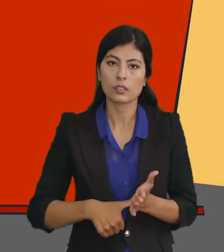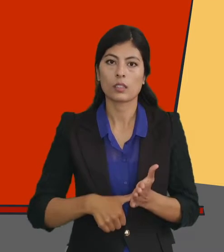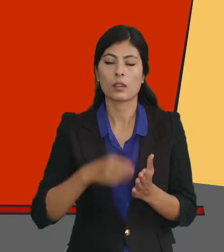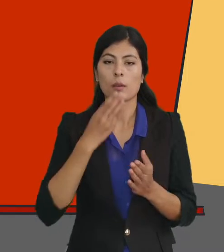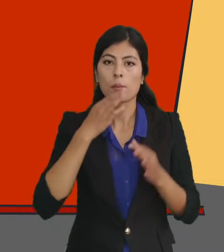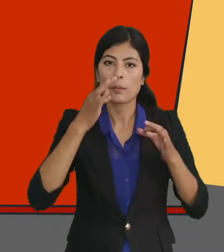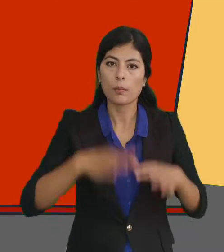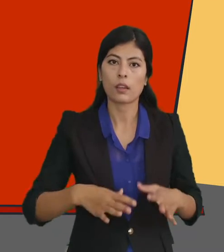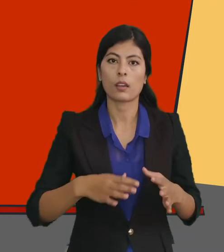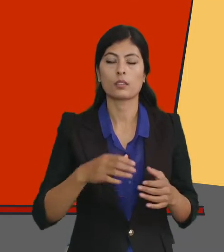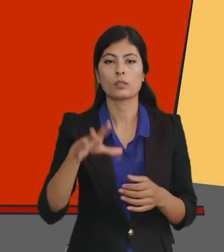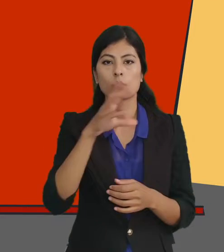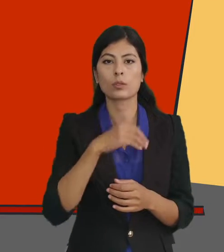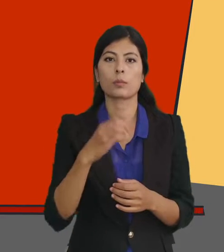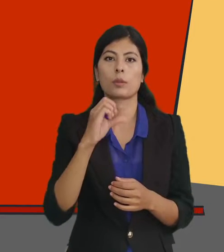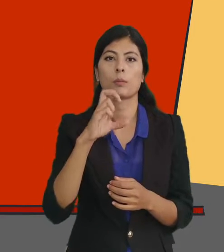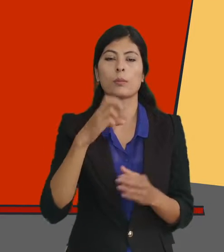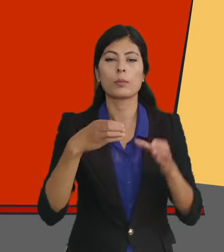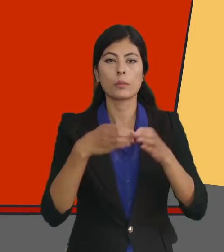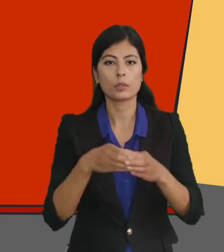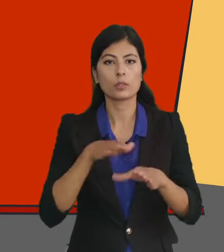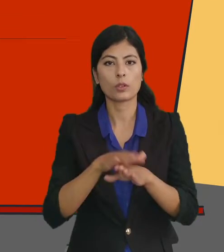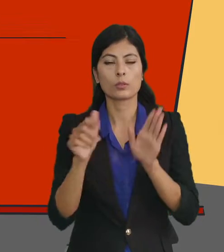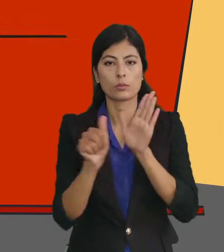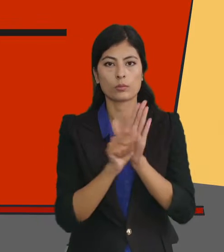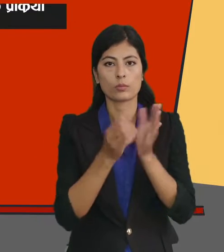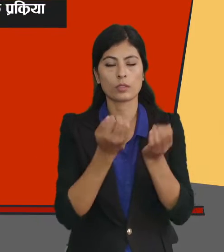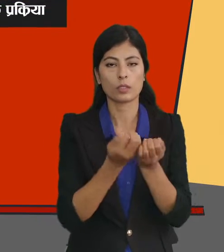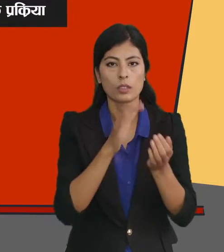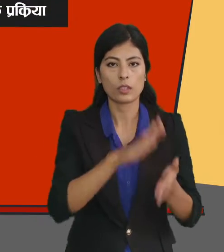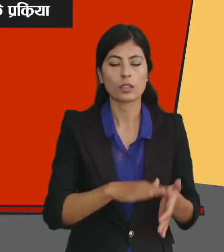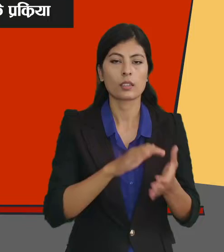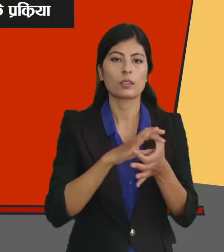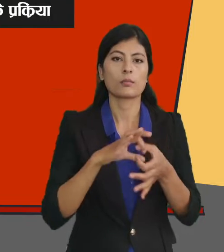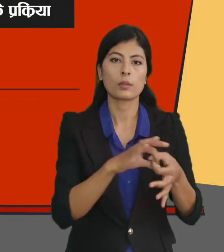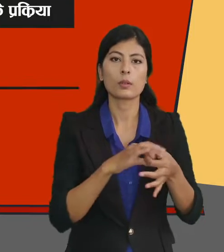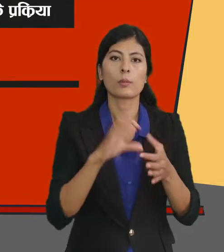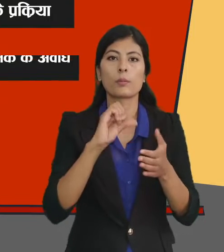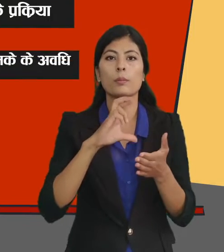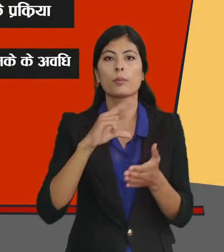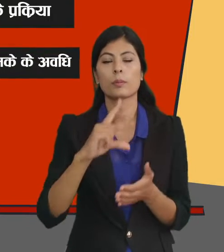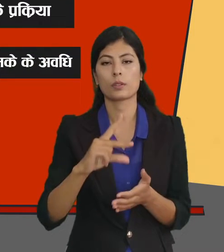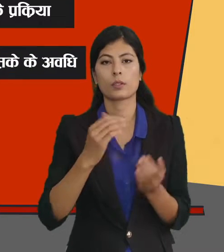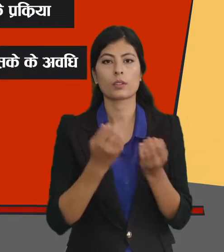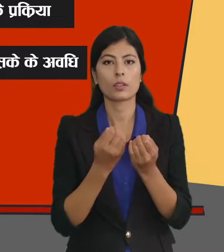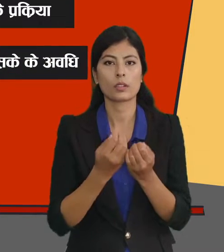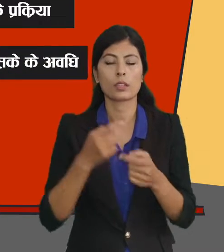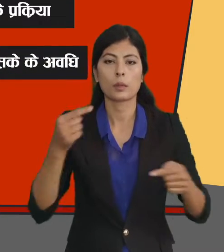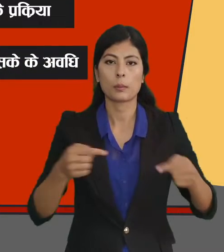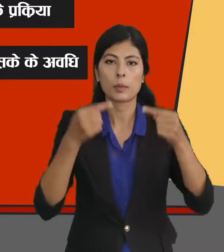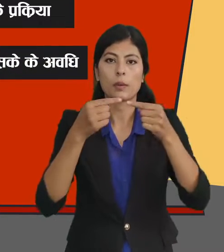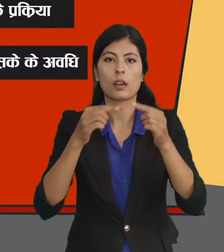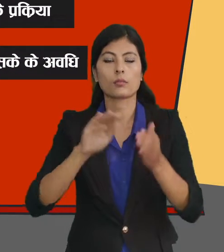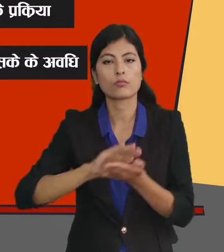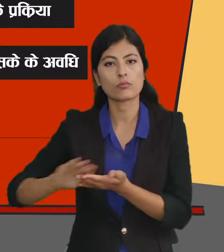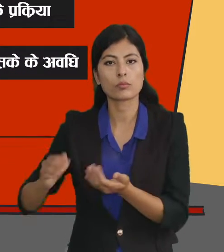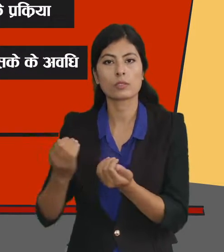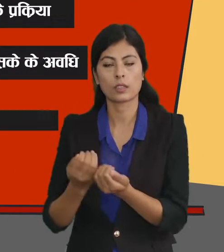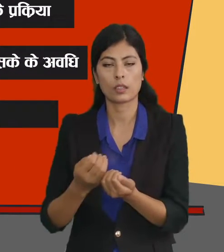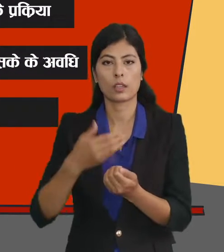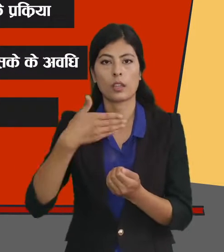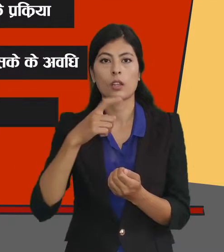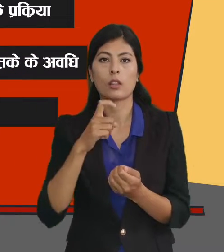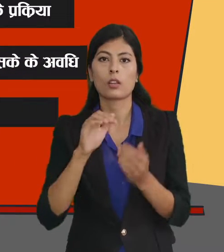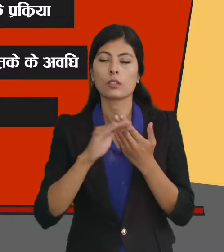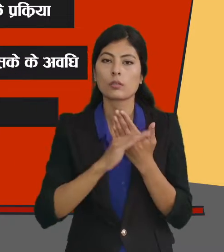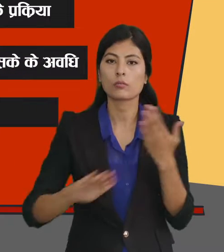बूझ म्याद तामिली पक्ष सब उपस्थित करावे के तथा मिलापत्र करावे के प्रक्रिया विवाद के किनारा कर सके के